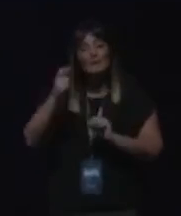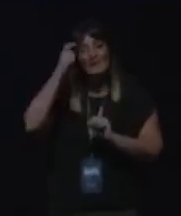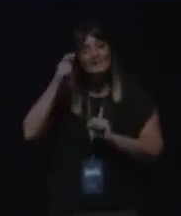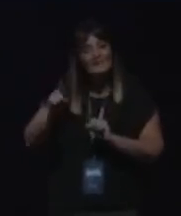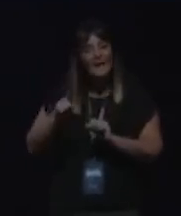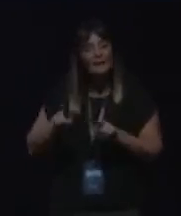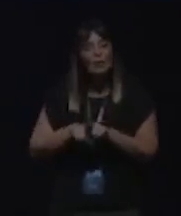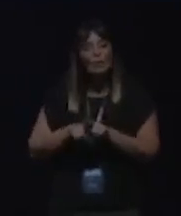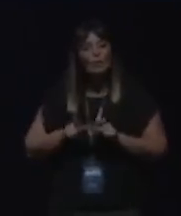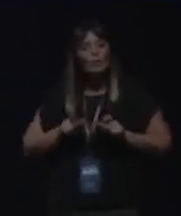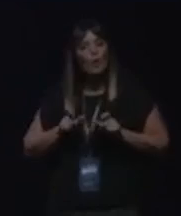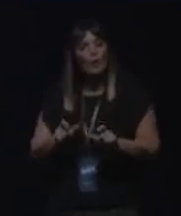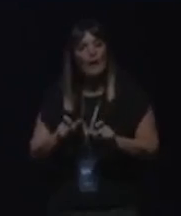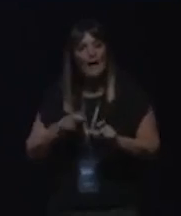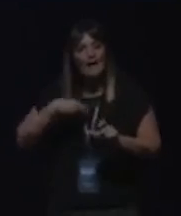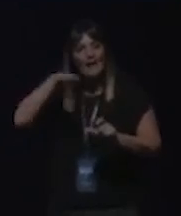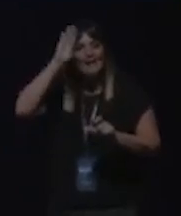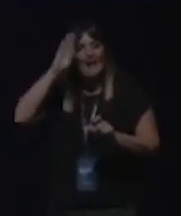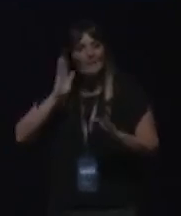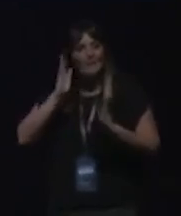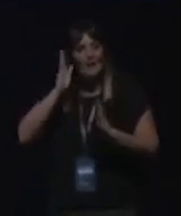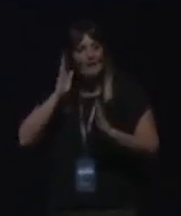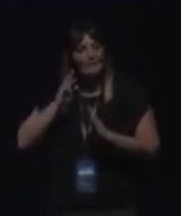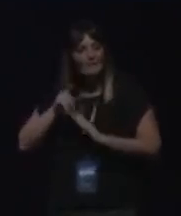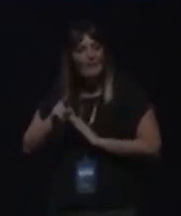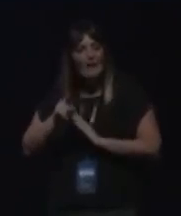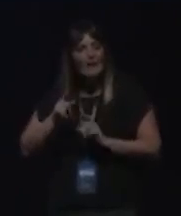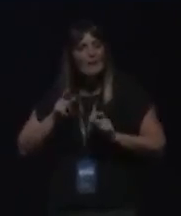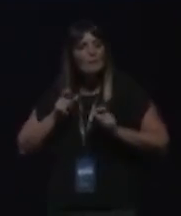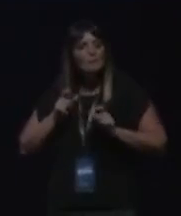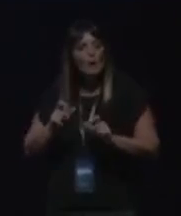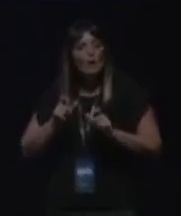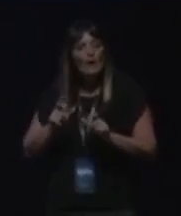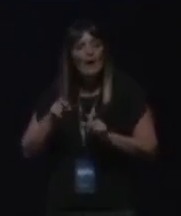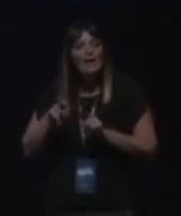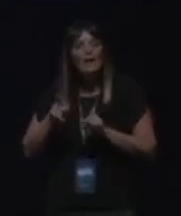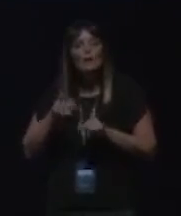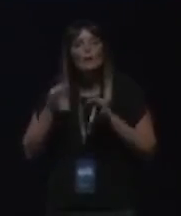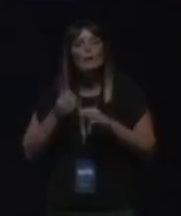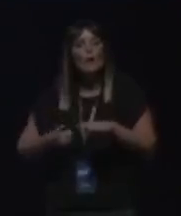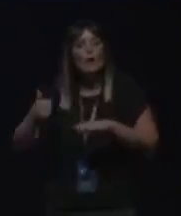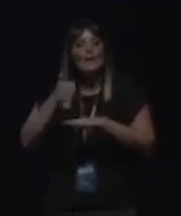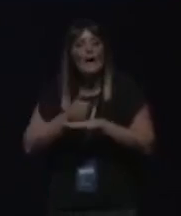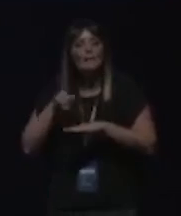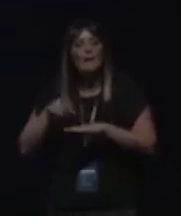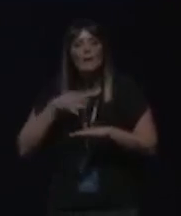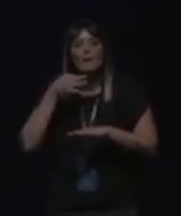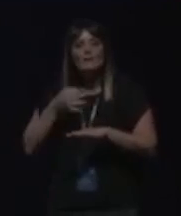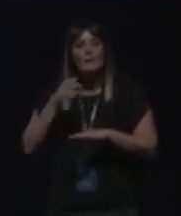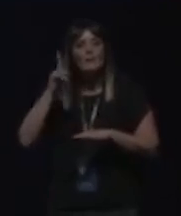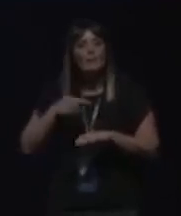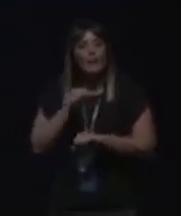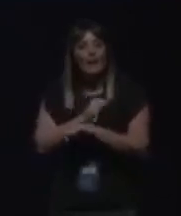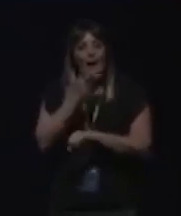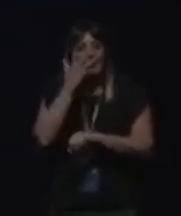capi, coloro che sono al vertice e che danno ancora disposizioni quando sono detenuti, di avere rapporti con